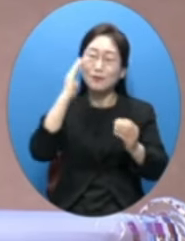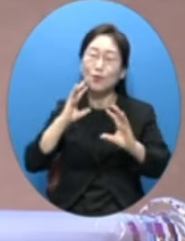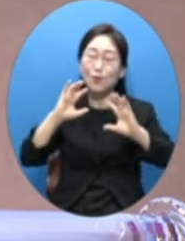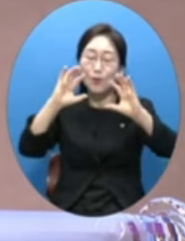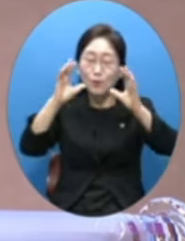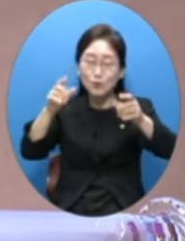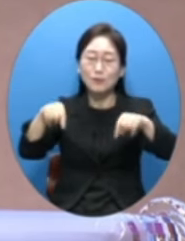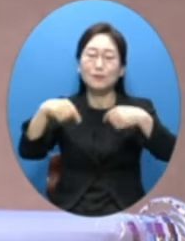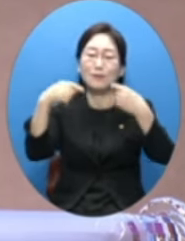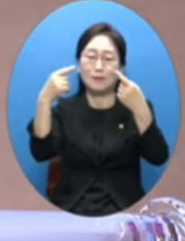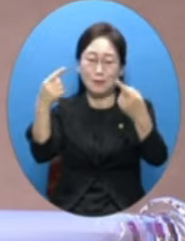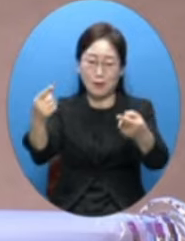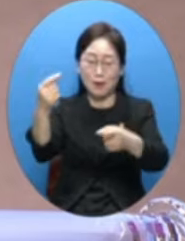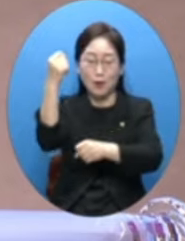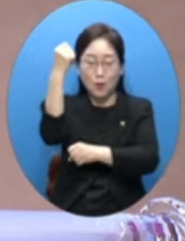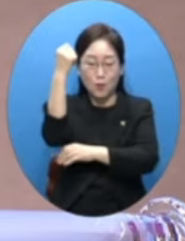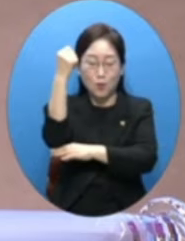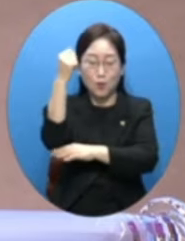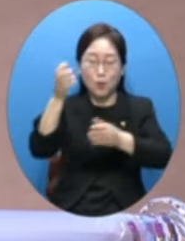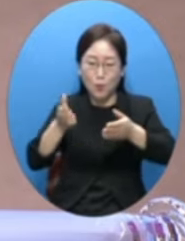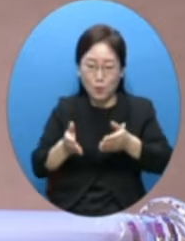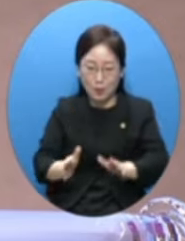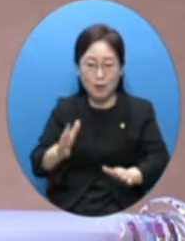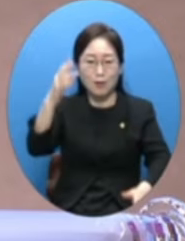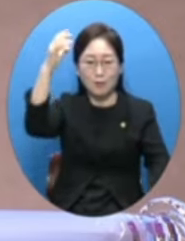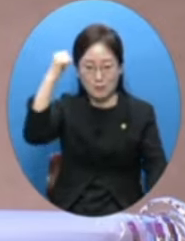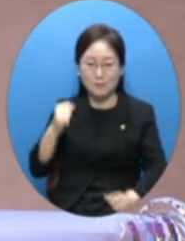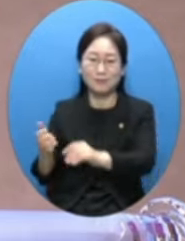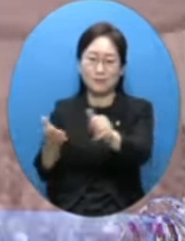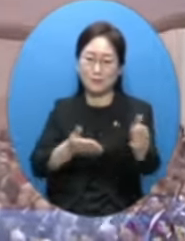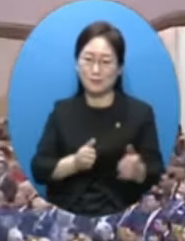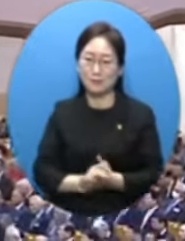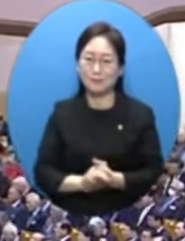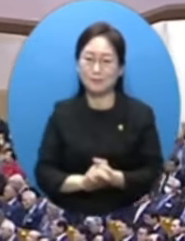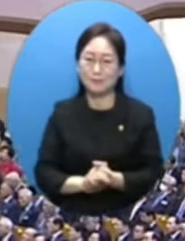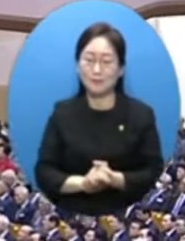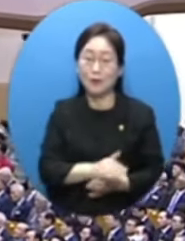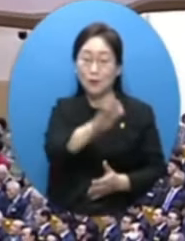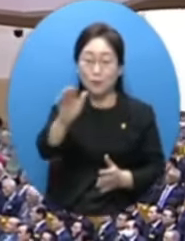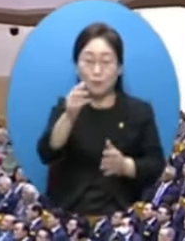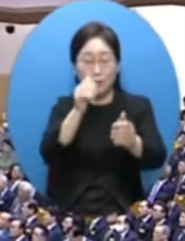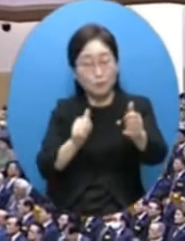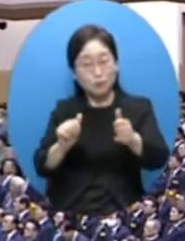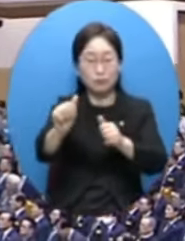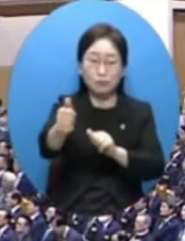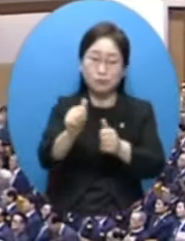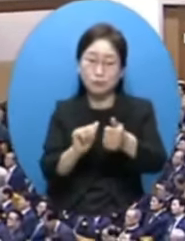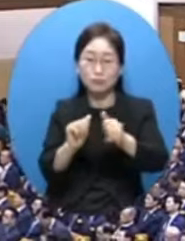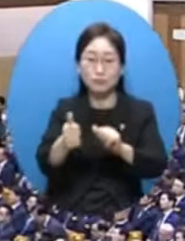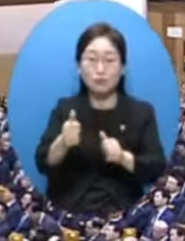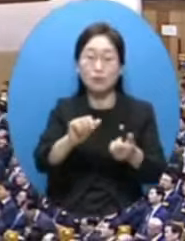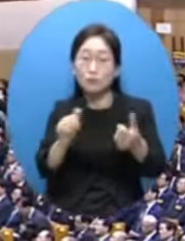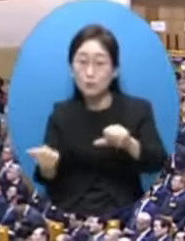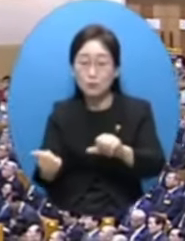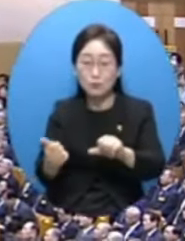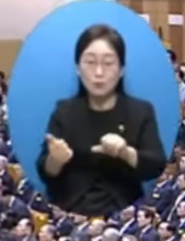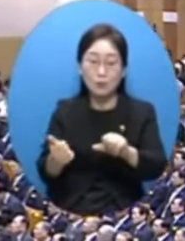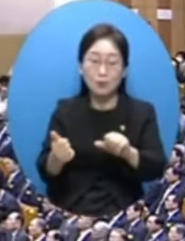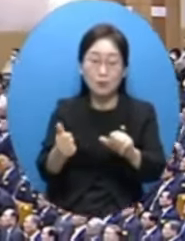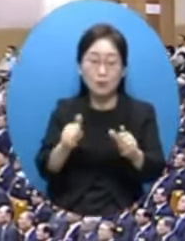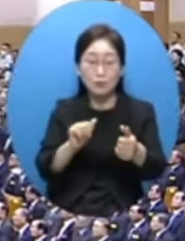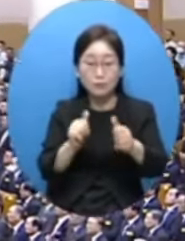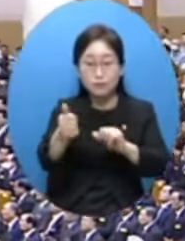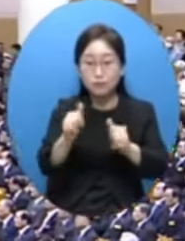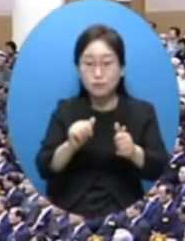할 고향이라는 것을 잊지 말아야 할 것입니다. 우리는 앞서거니 뒤서거니 저 천국에